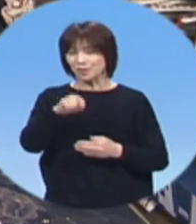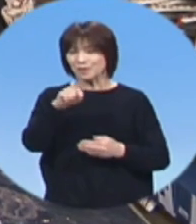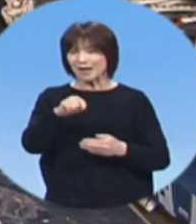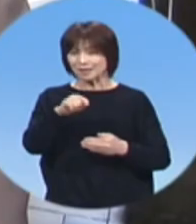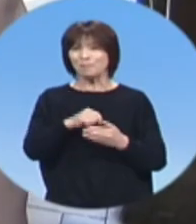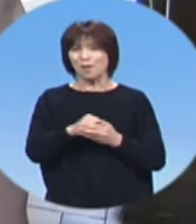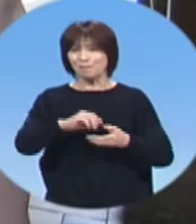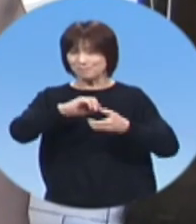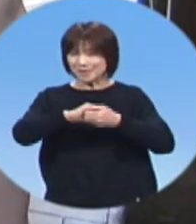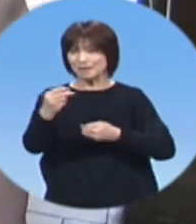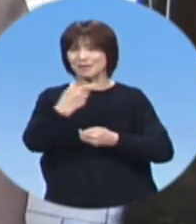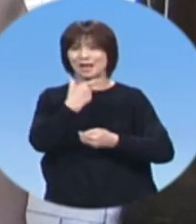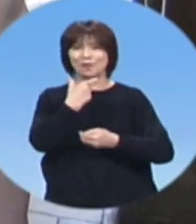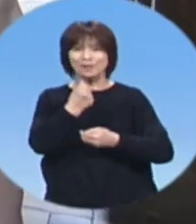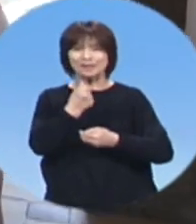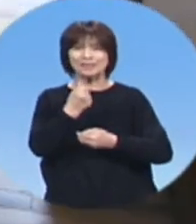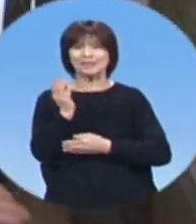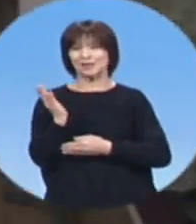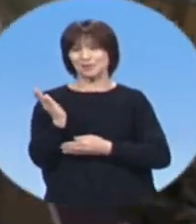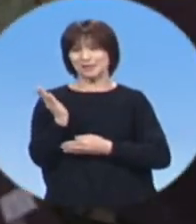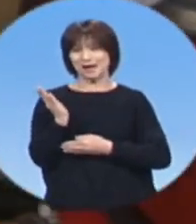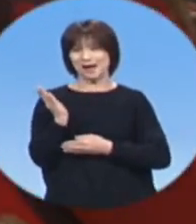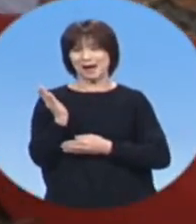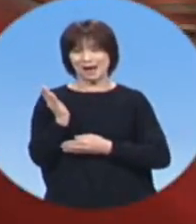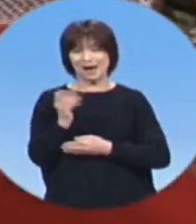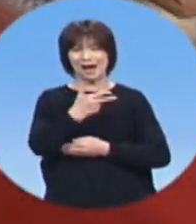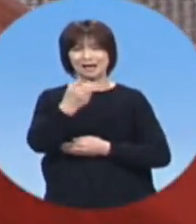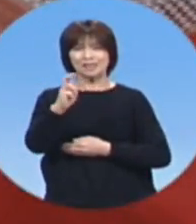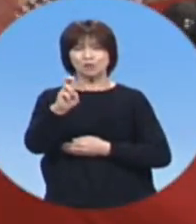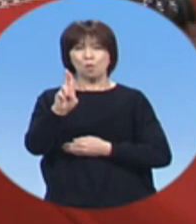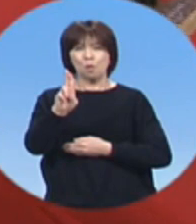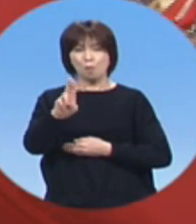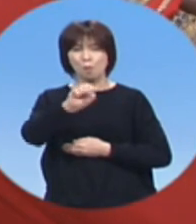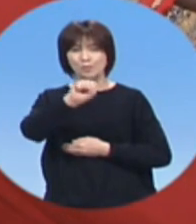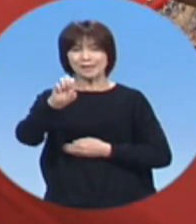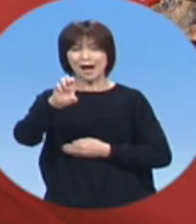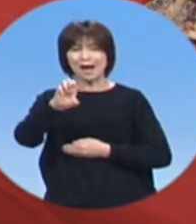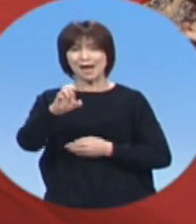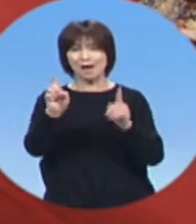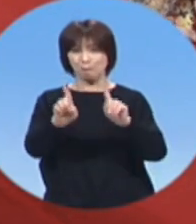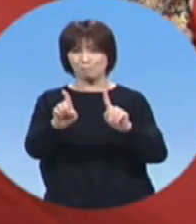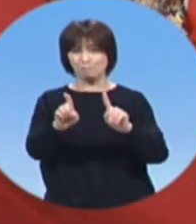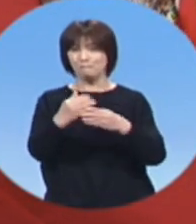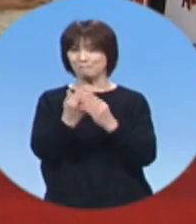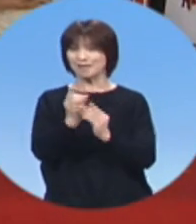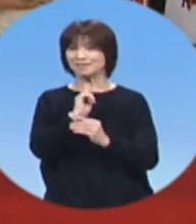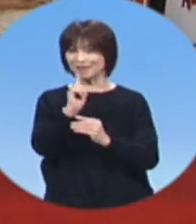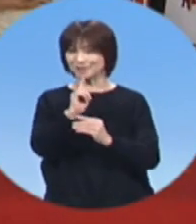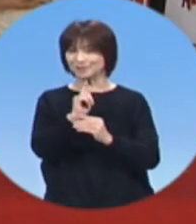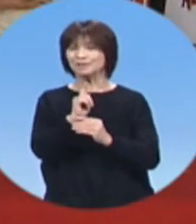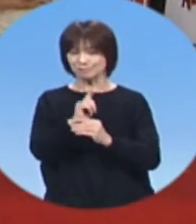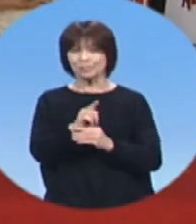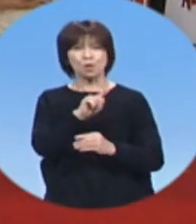もぜひ見ていただきたいのがこちらの次郎左衛門雛ですね。 次郎左衛門雛、 はい、お